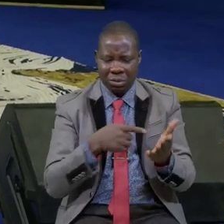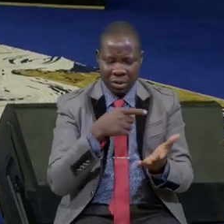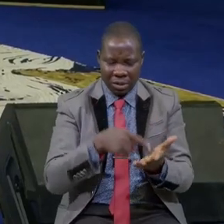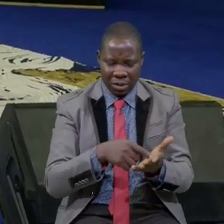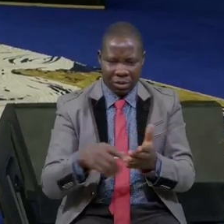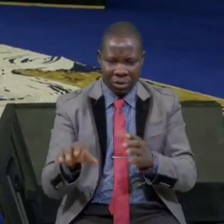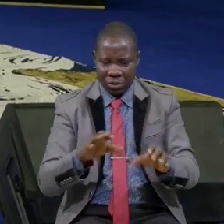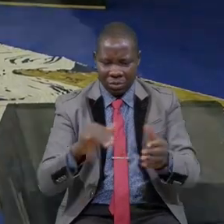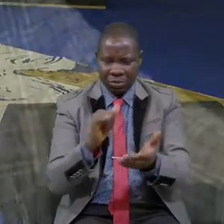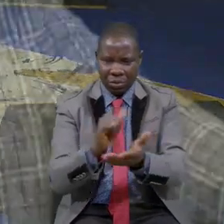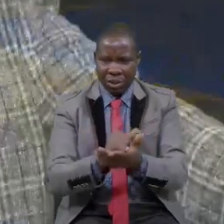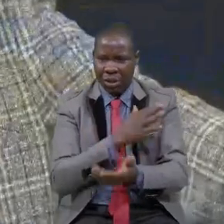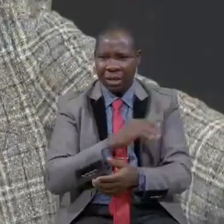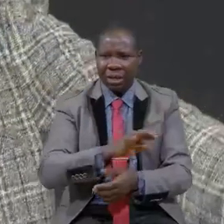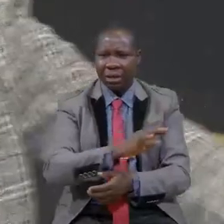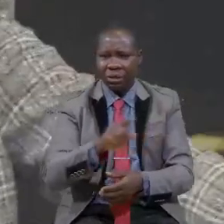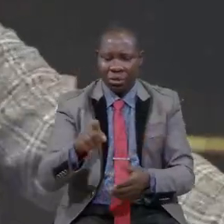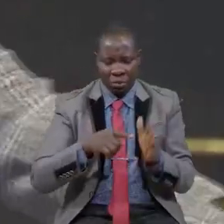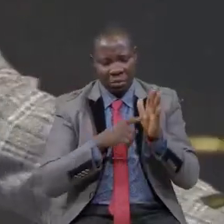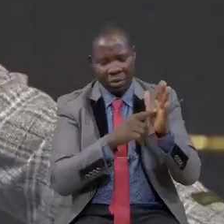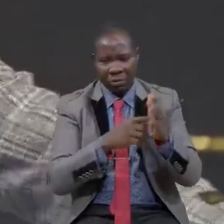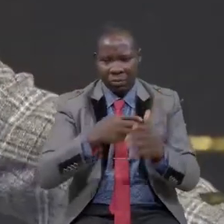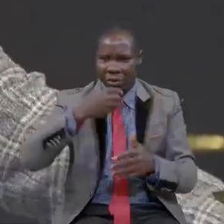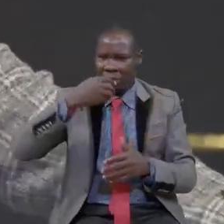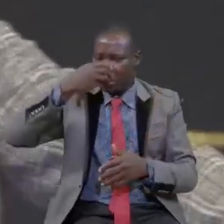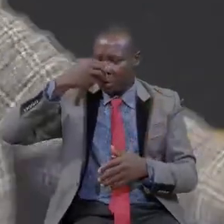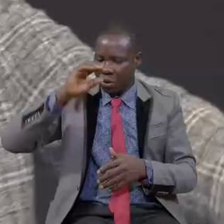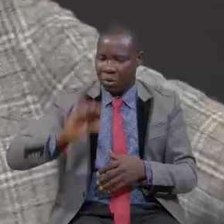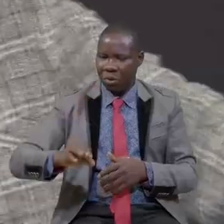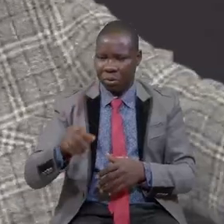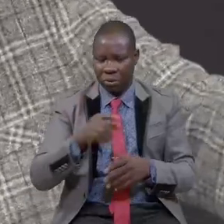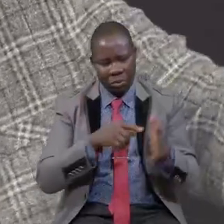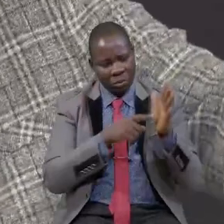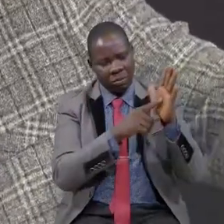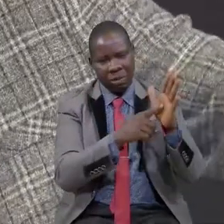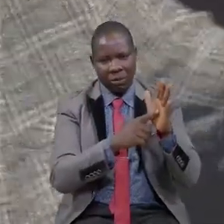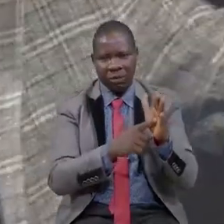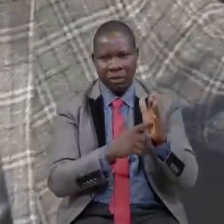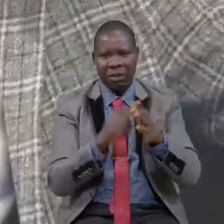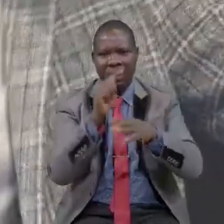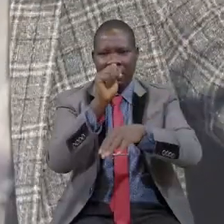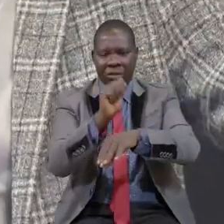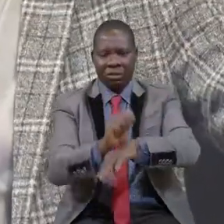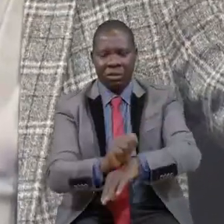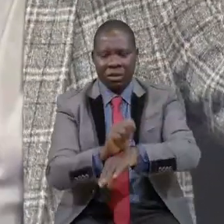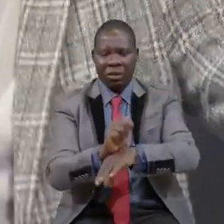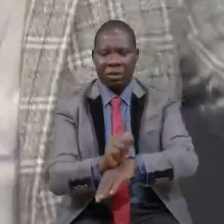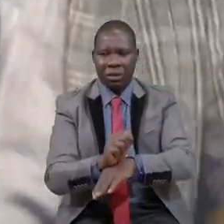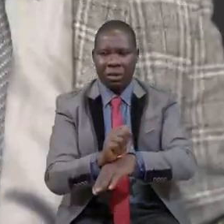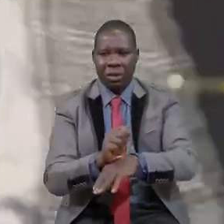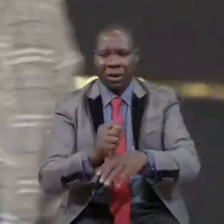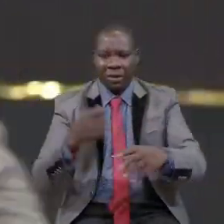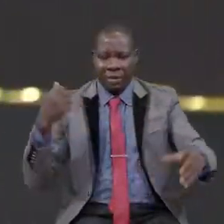cela. Et tu manifestes la corruption. Tu manifestes la violence traditionnelle.